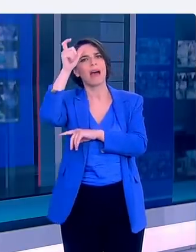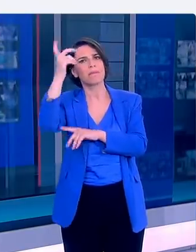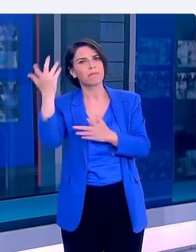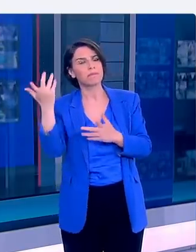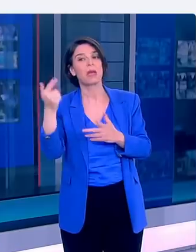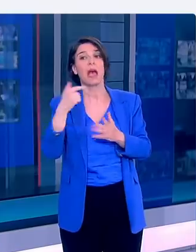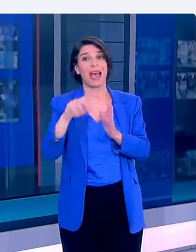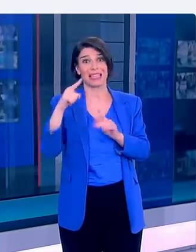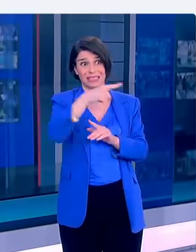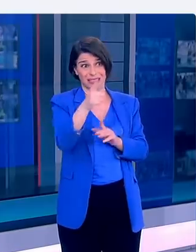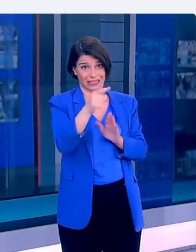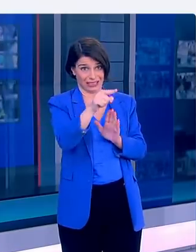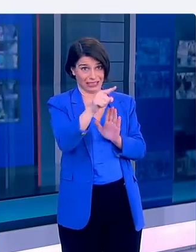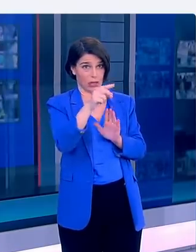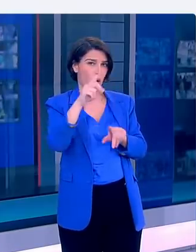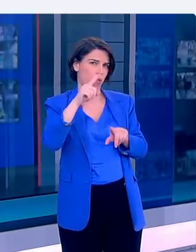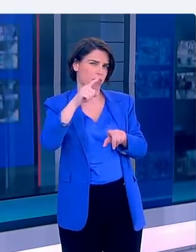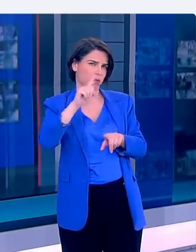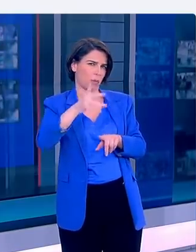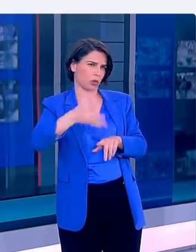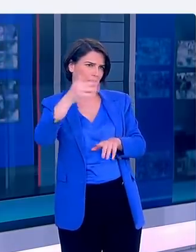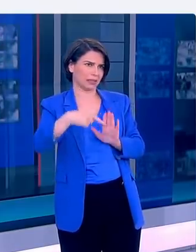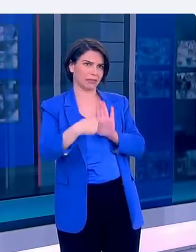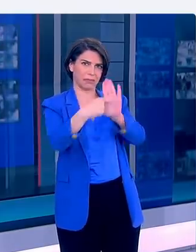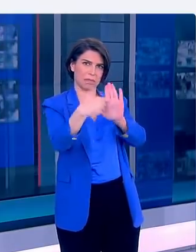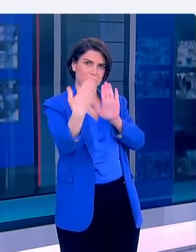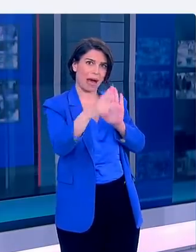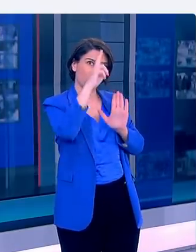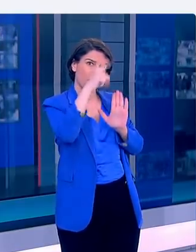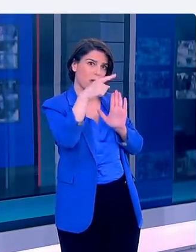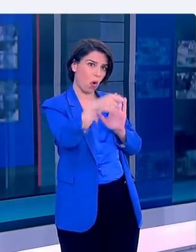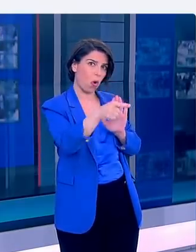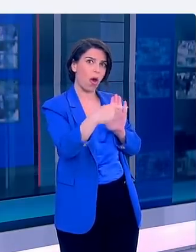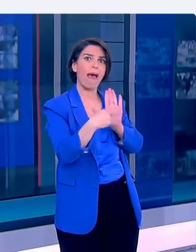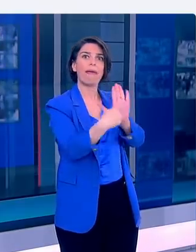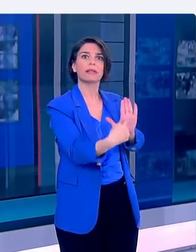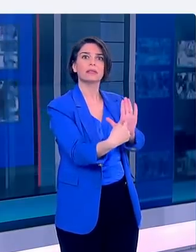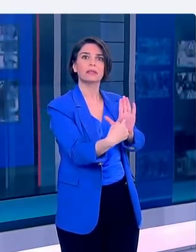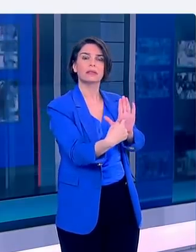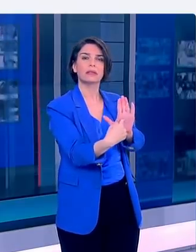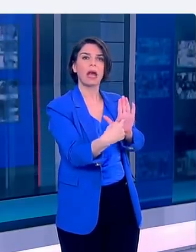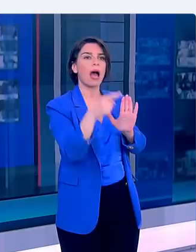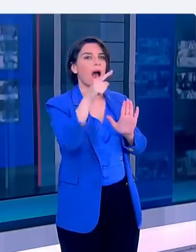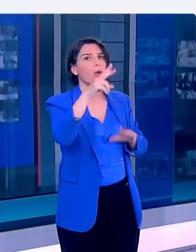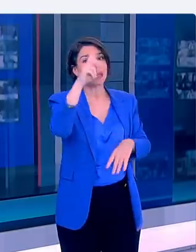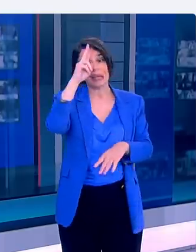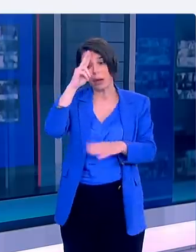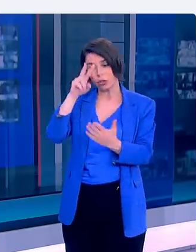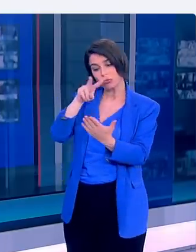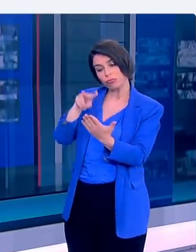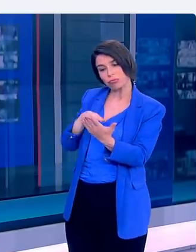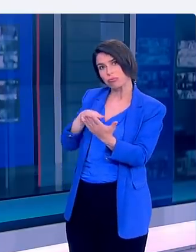ήταν η αντίδραση του Γερμανού καγκελάριου όταν κατάλαβε το σύνολο των τουρκικών